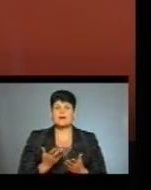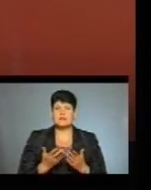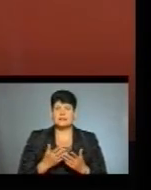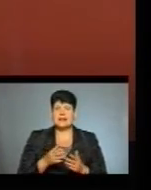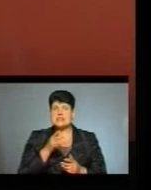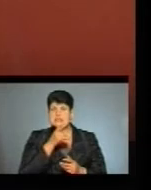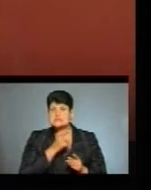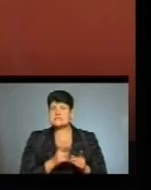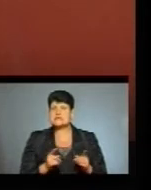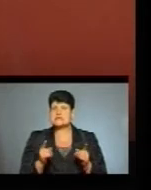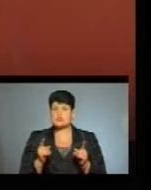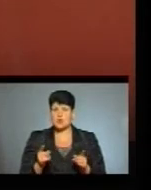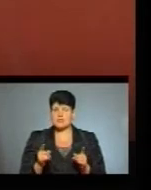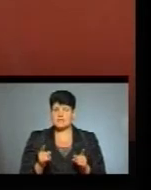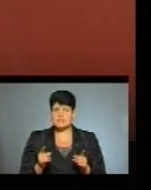сезонність.